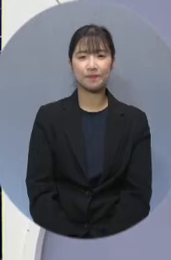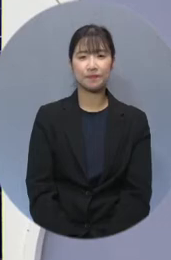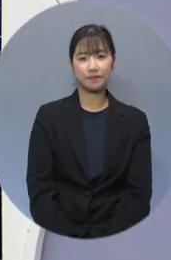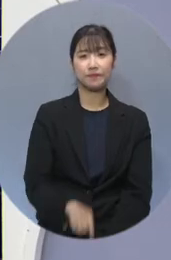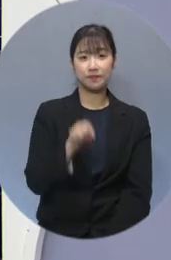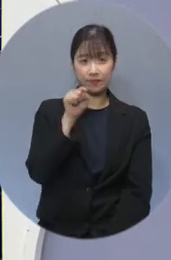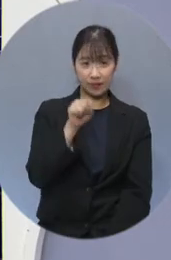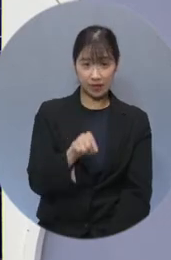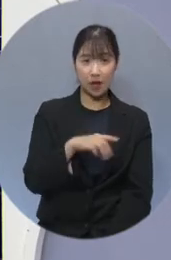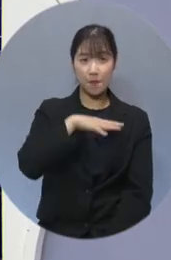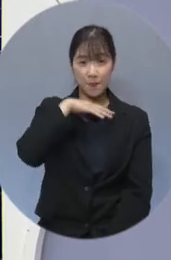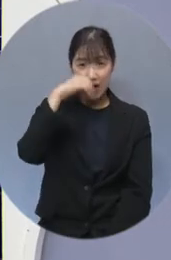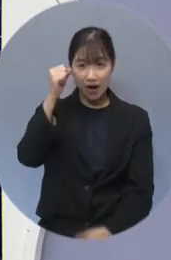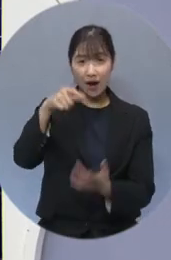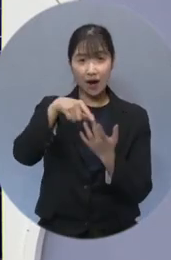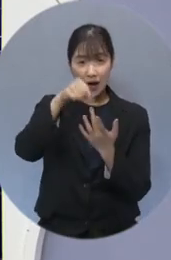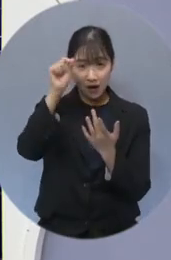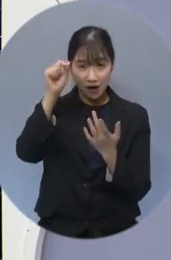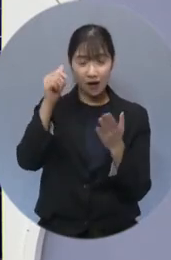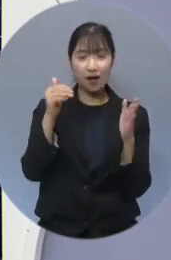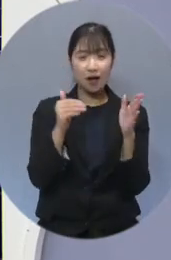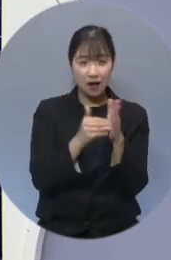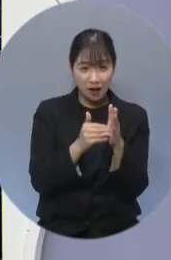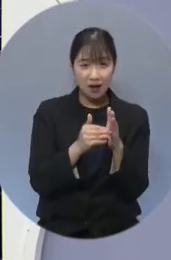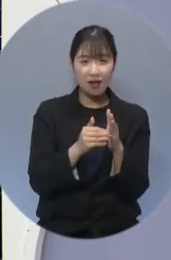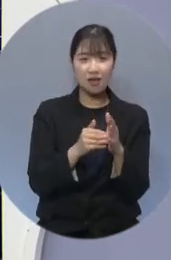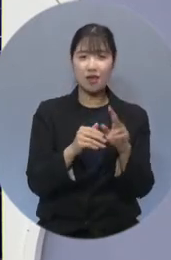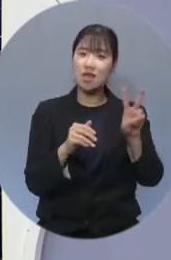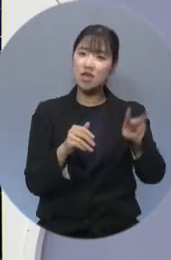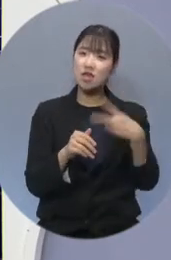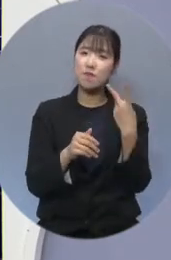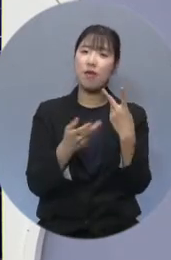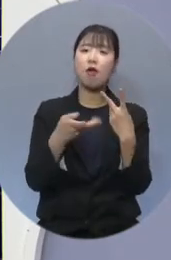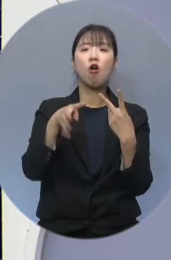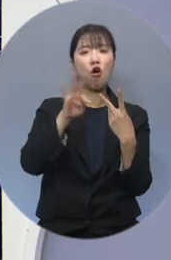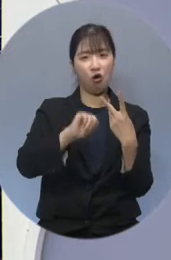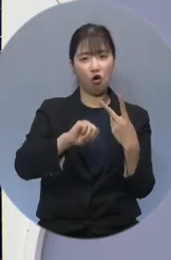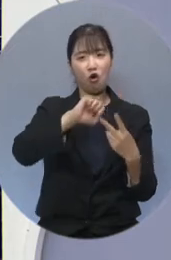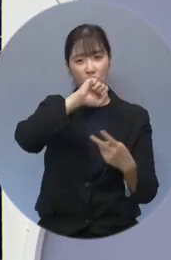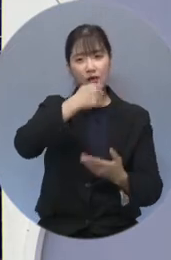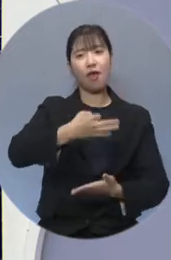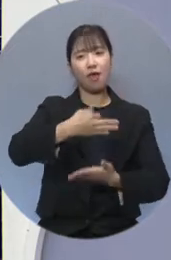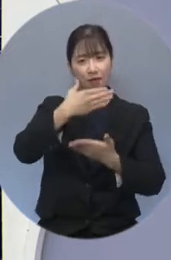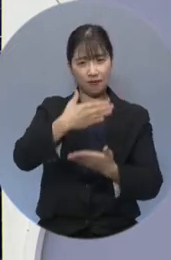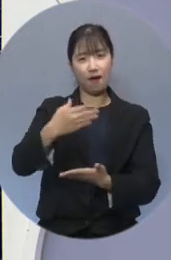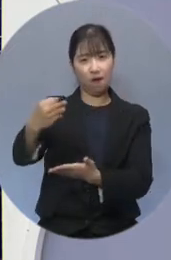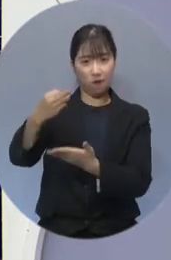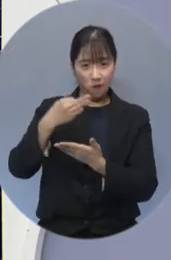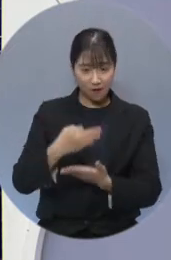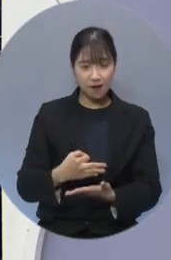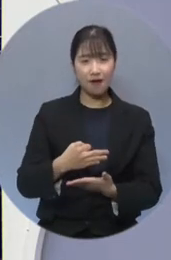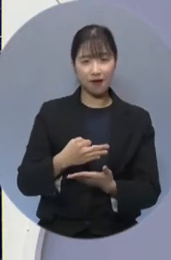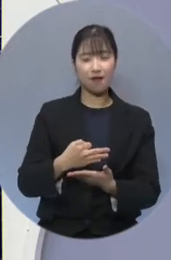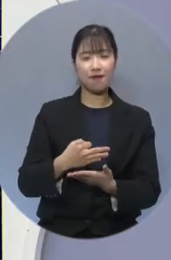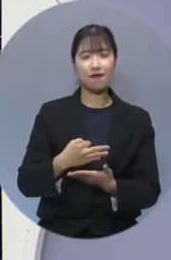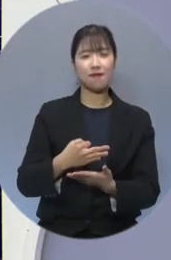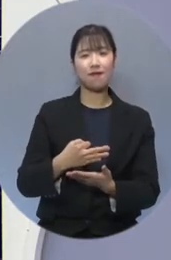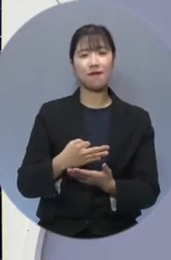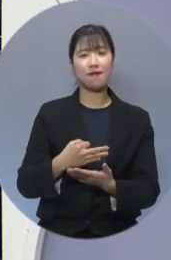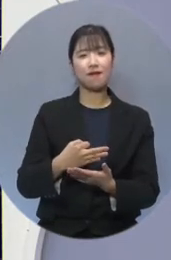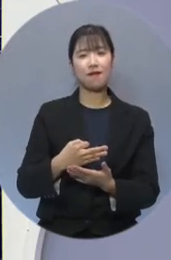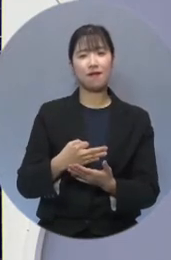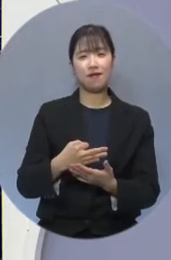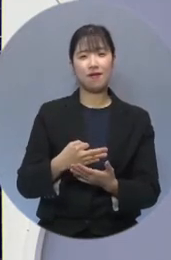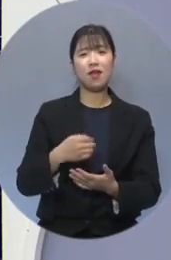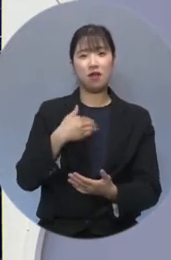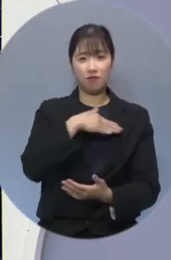이게 이제 되면 약 전체적으로 한 200억 가까운 국가 예산이 지방비하고 국비를 국가 예산을 이제